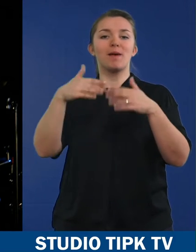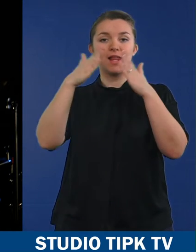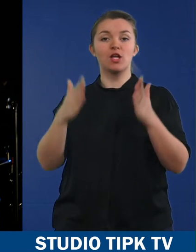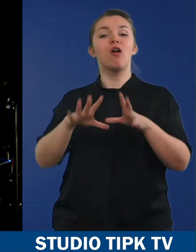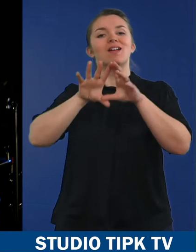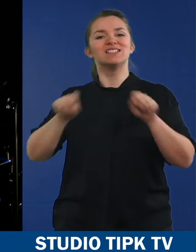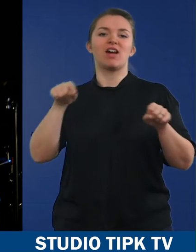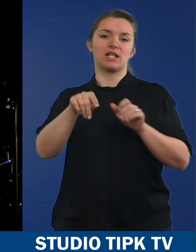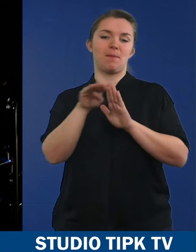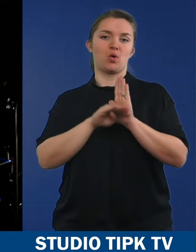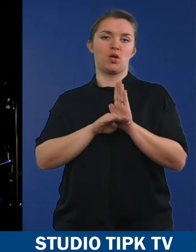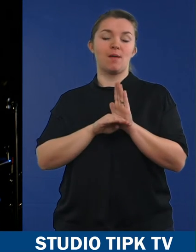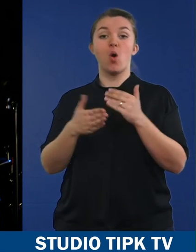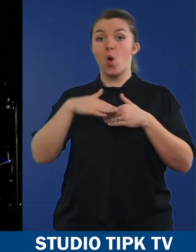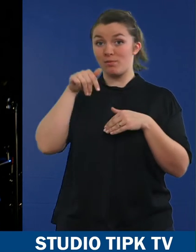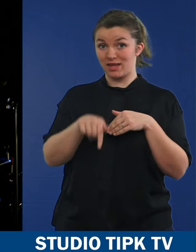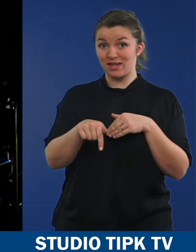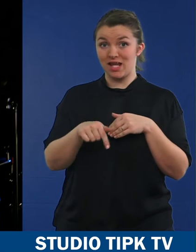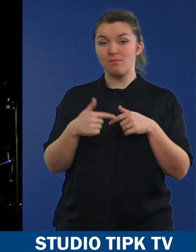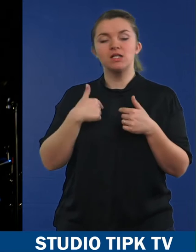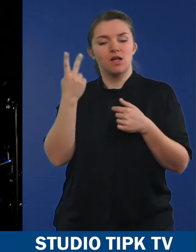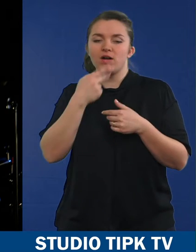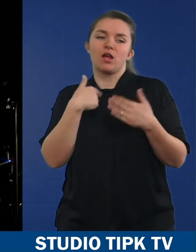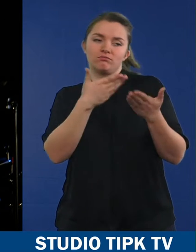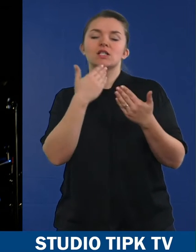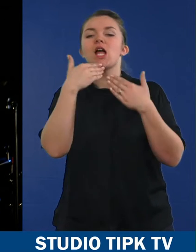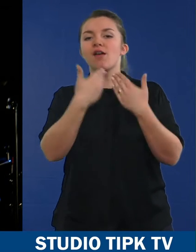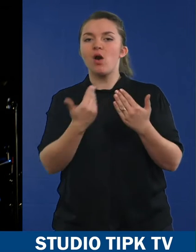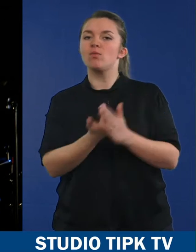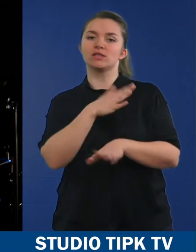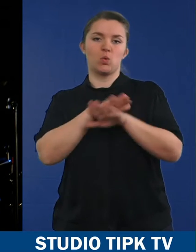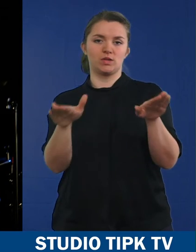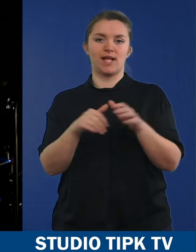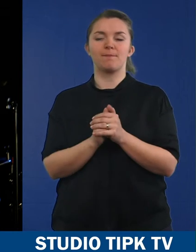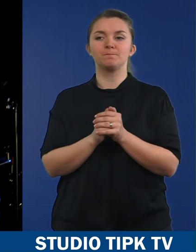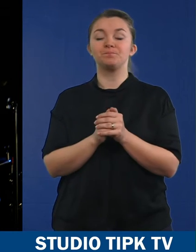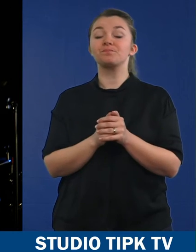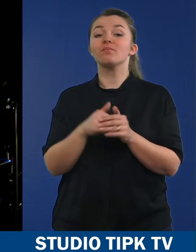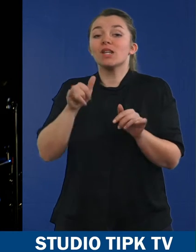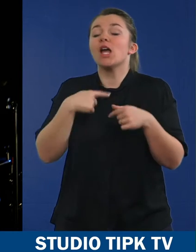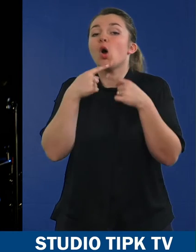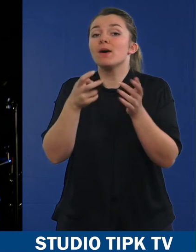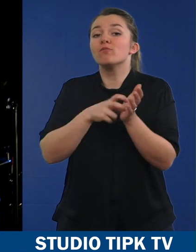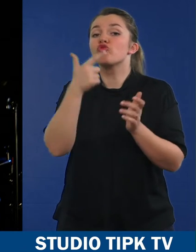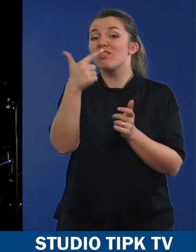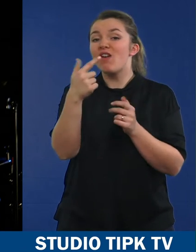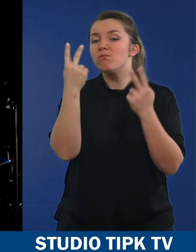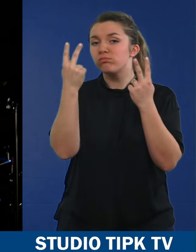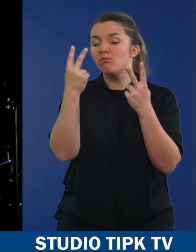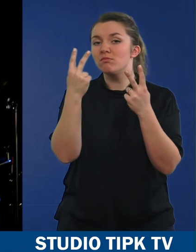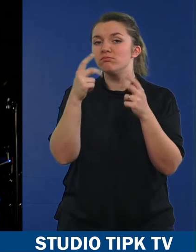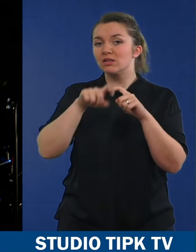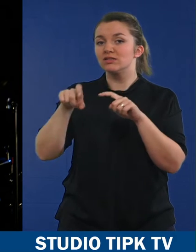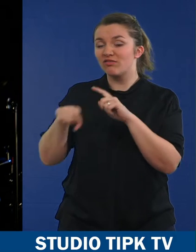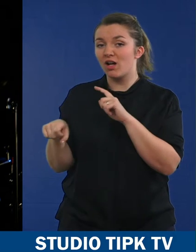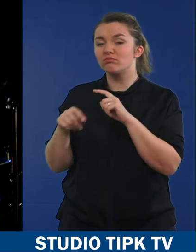program. Ob tej priložnosti se jim seveda zahvaljujem za vse. Naj omenim še dva pomembna